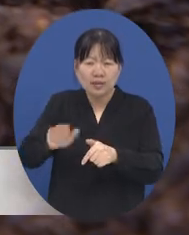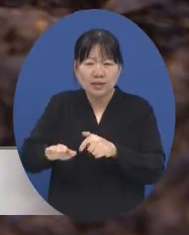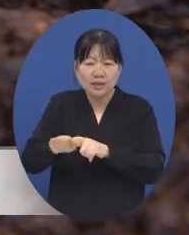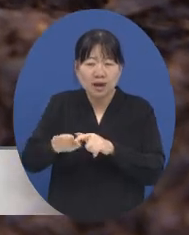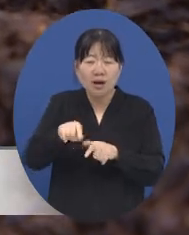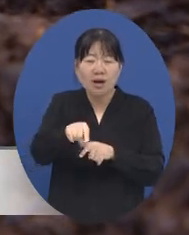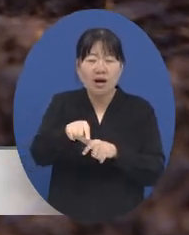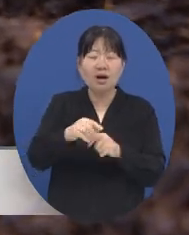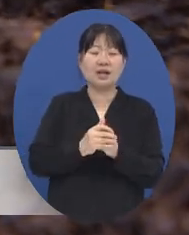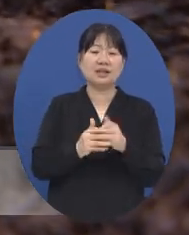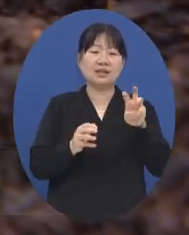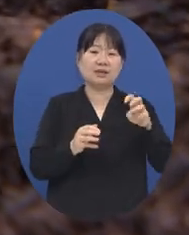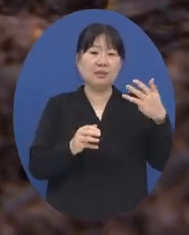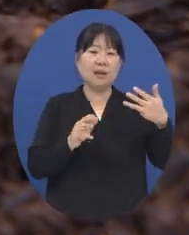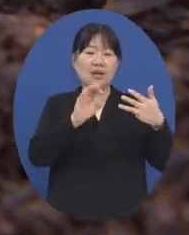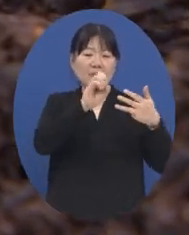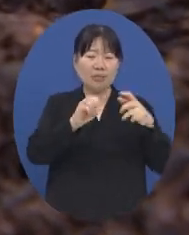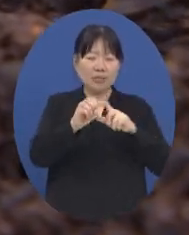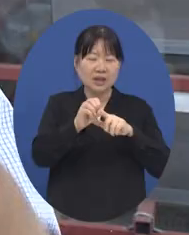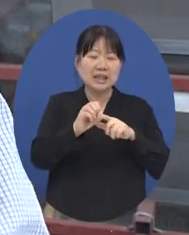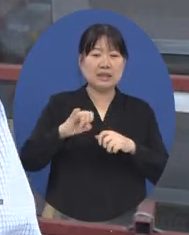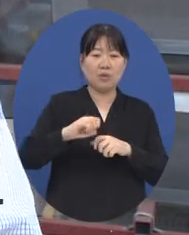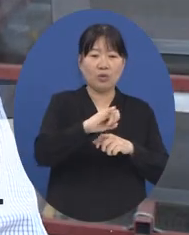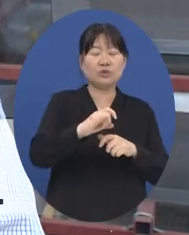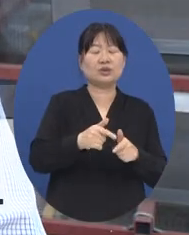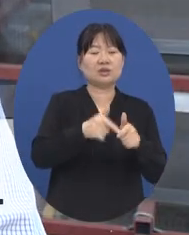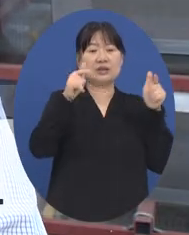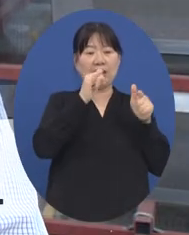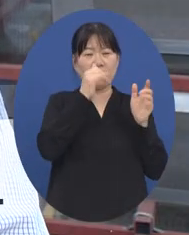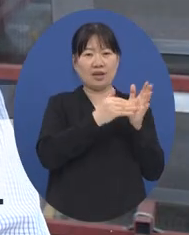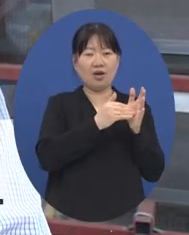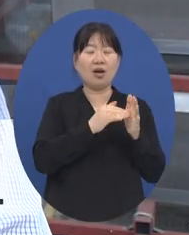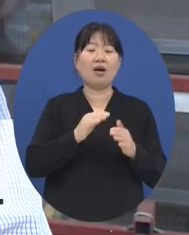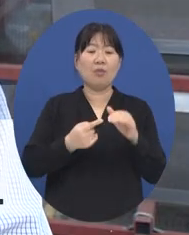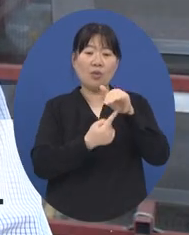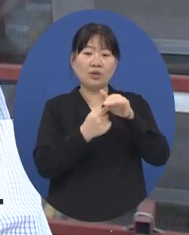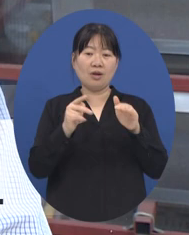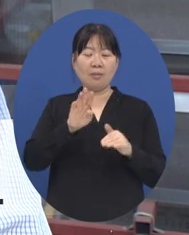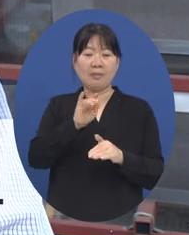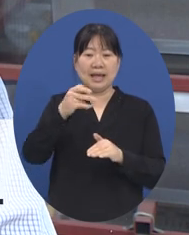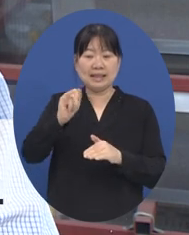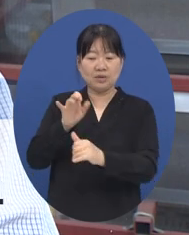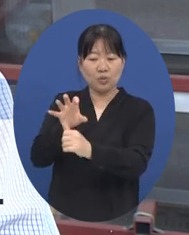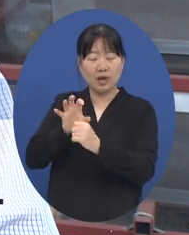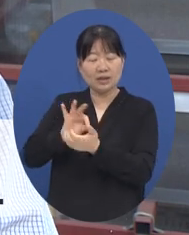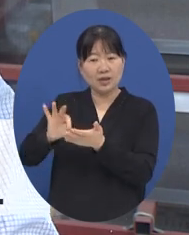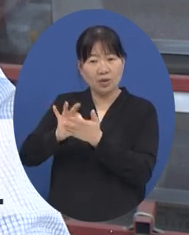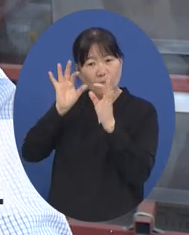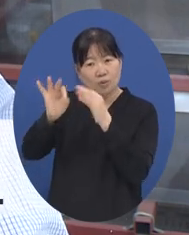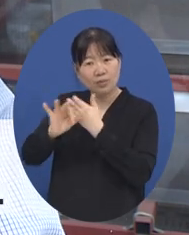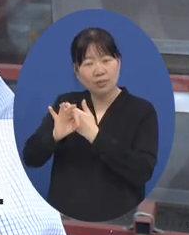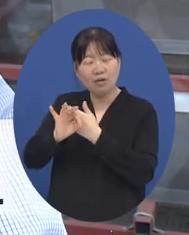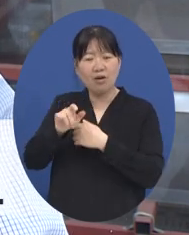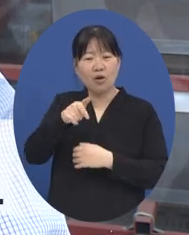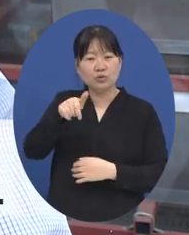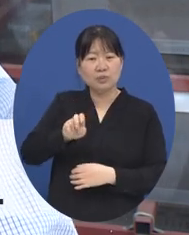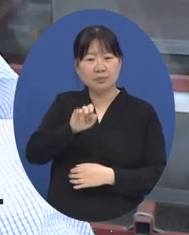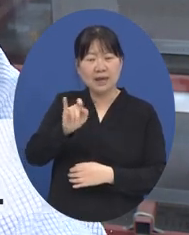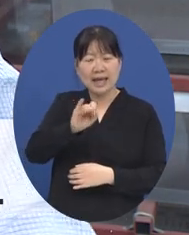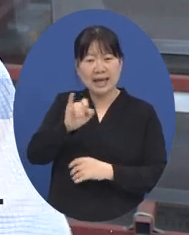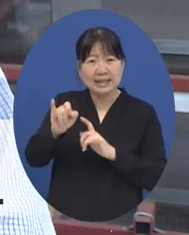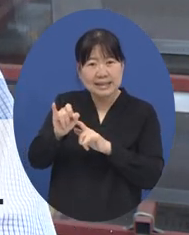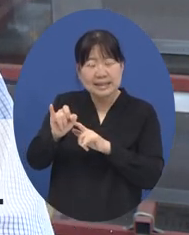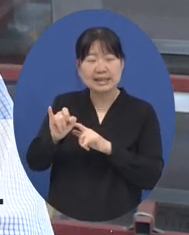유충 수는 38%가 증가했습니다. 버섯 배지로 활용해서 사용을 하다 보면 굼벵이에 대한